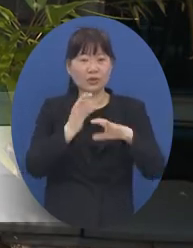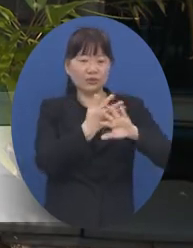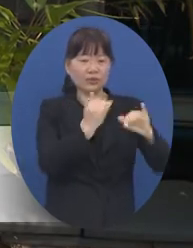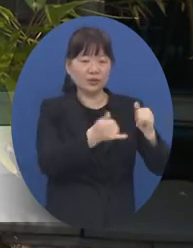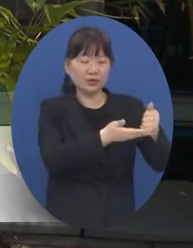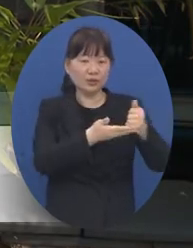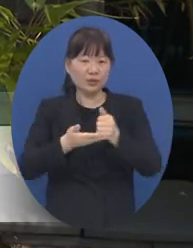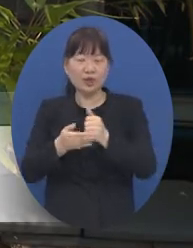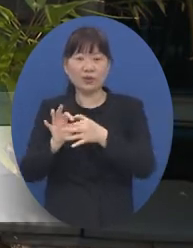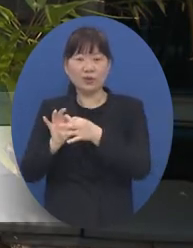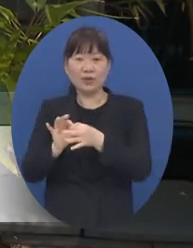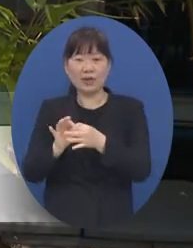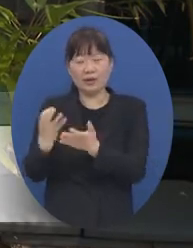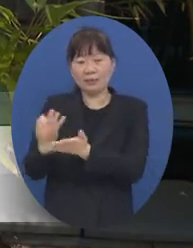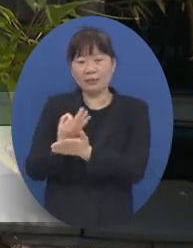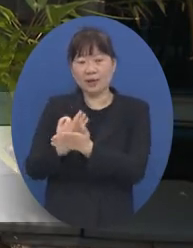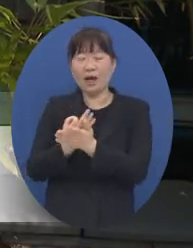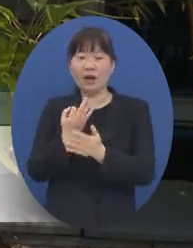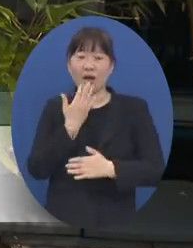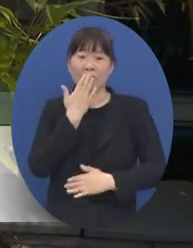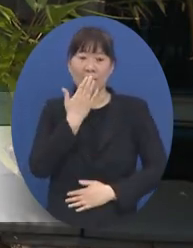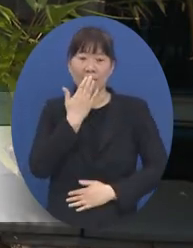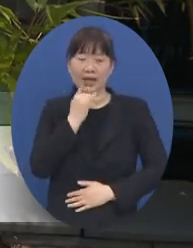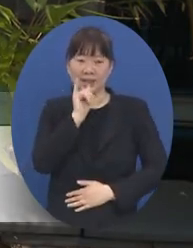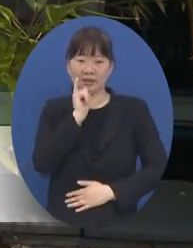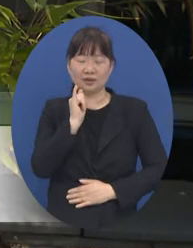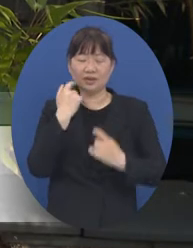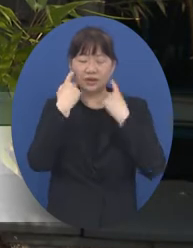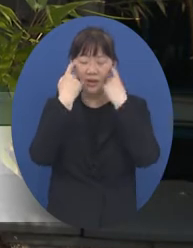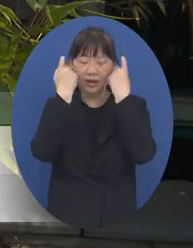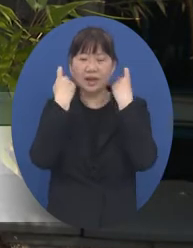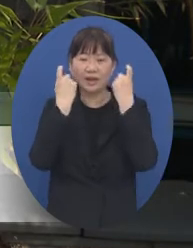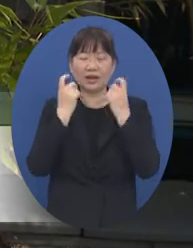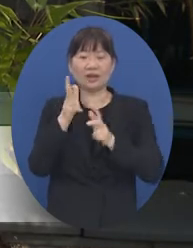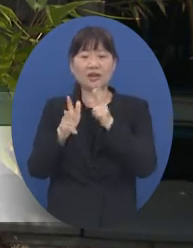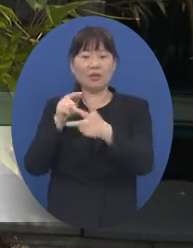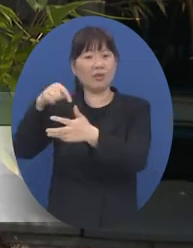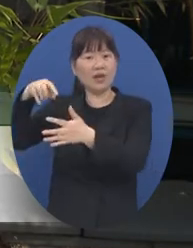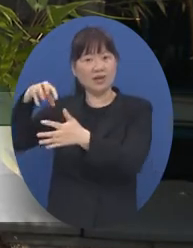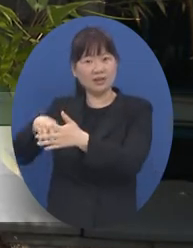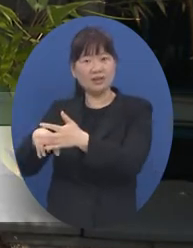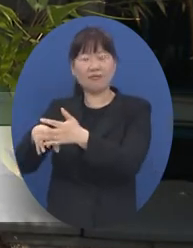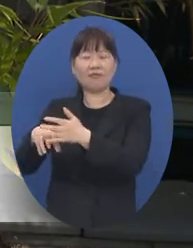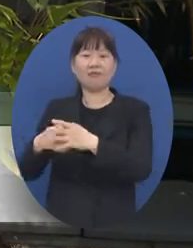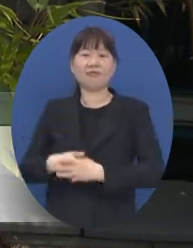유치를 통해서 매출을 일으키고 있는 그런 관광업체의 어떤